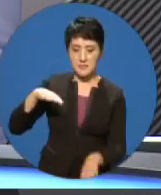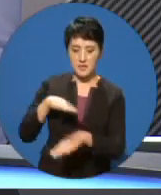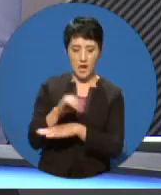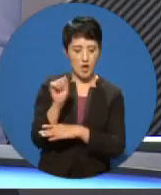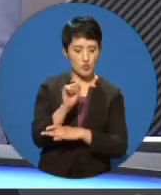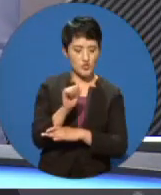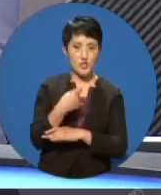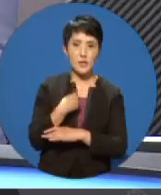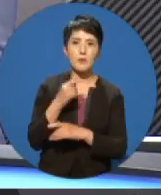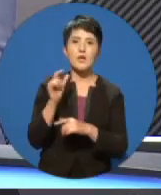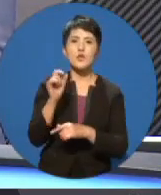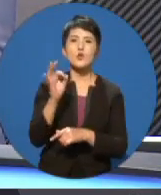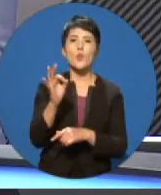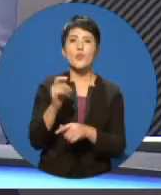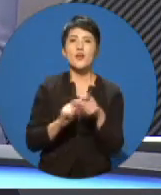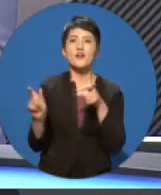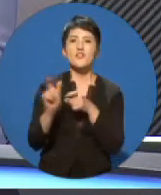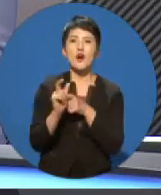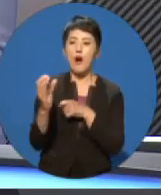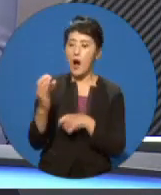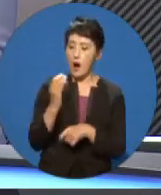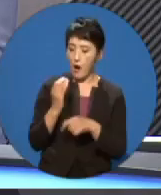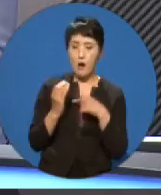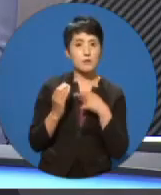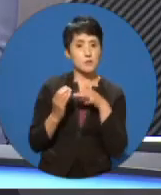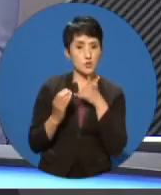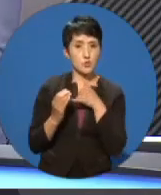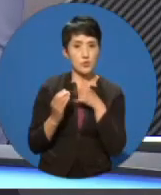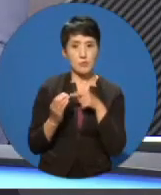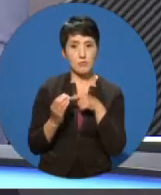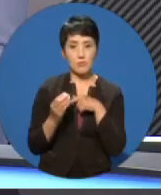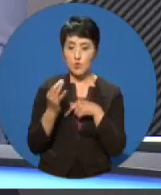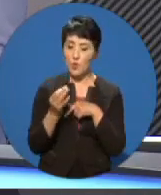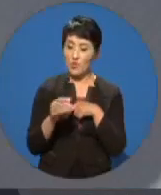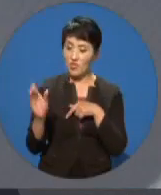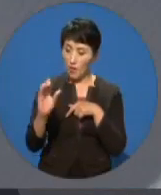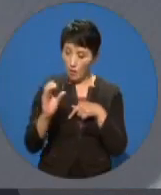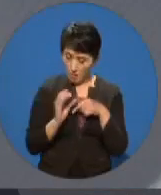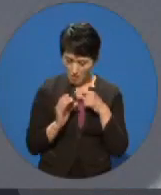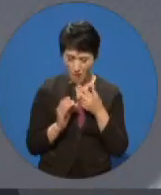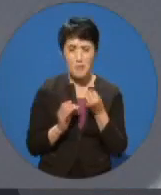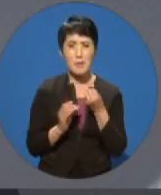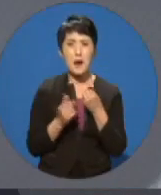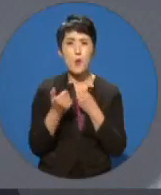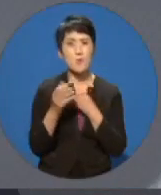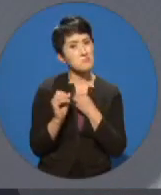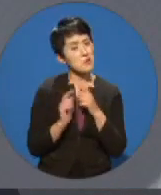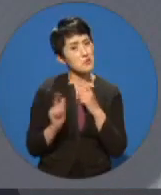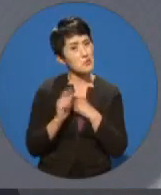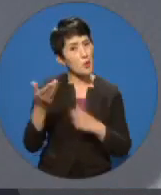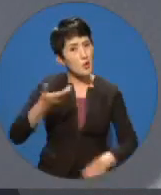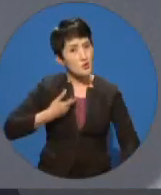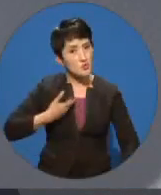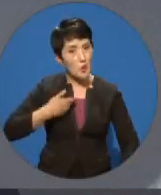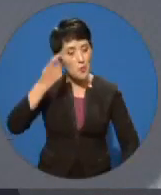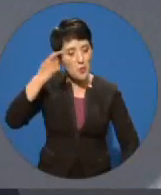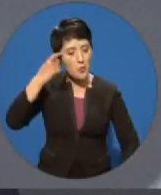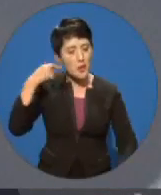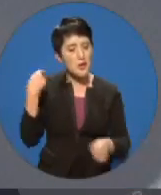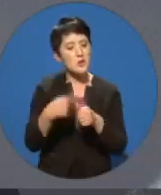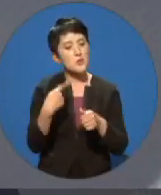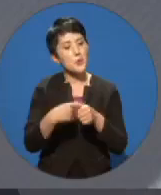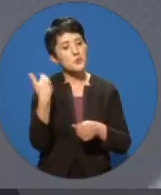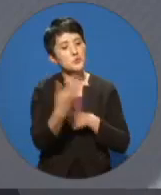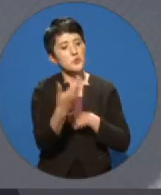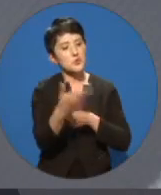이거를 욕값이라고 생각을 했다 이런 이야기까지 나오더라고요. 참 이 시대에 참 비참한 이야기죠. 사실 50만 원을 더 주면서